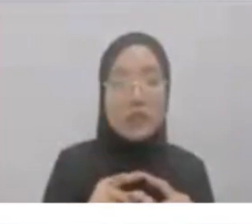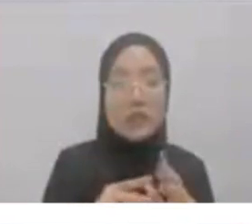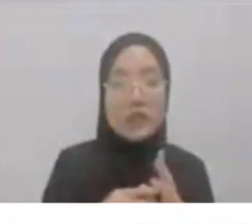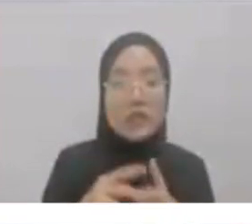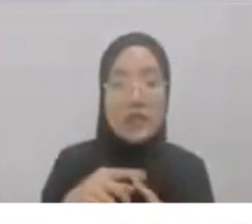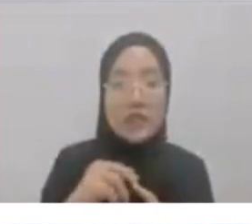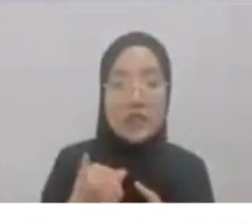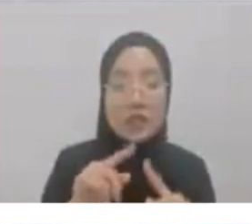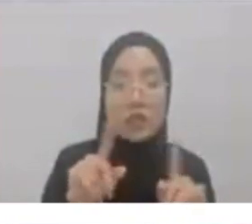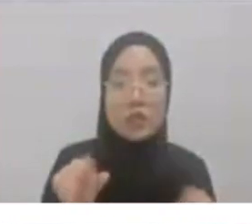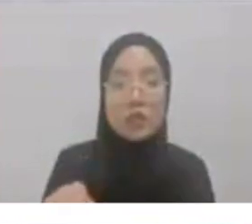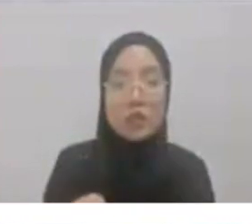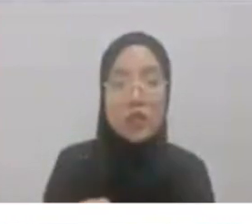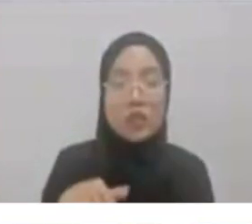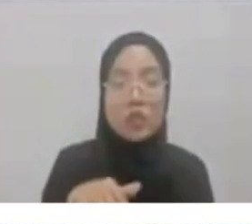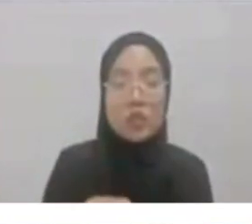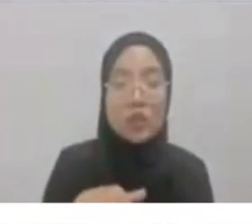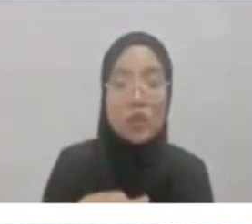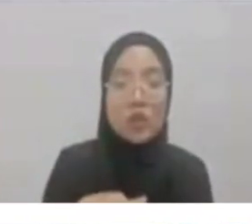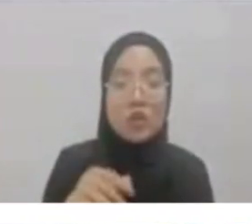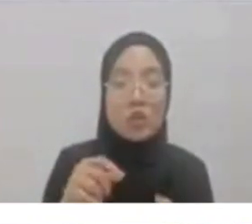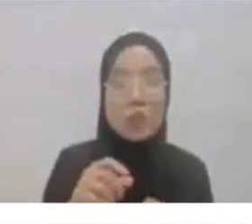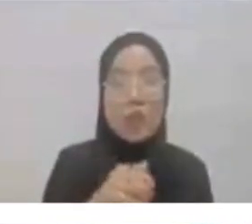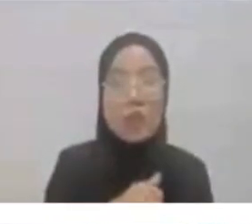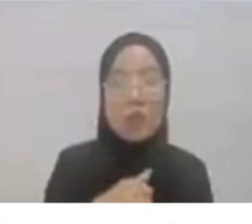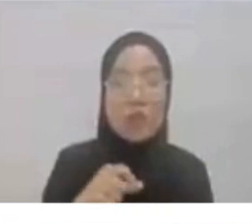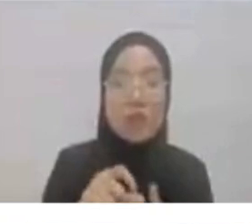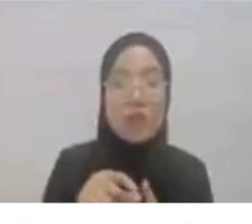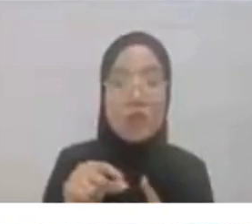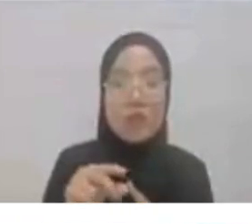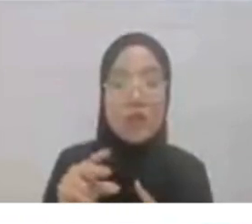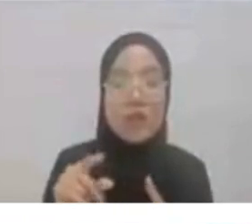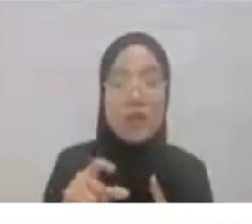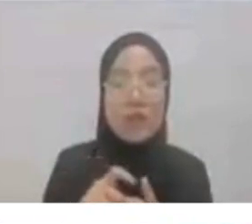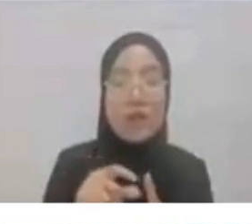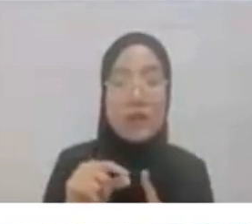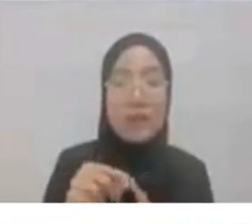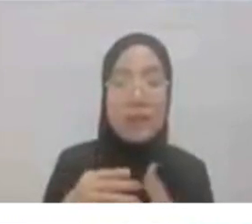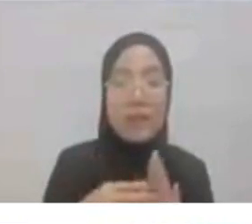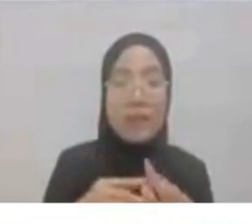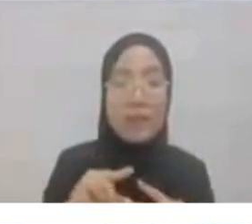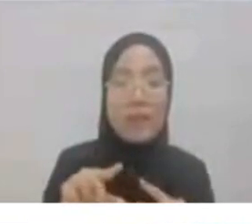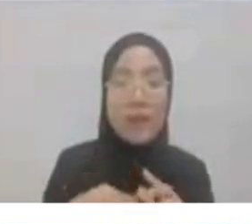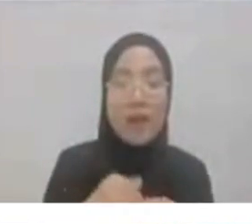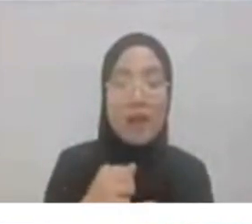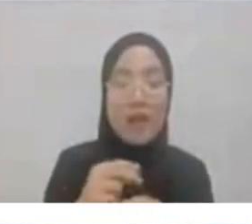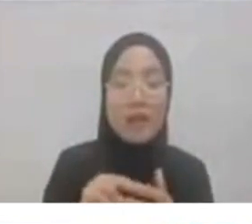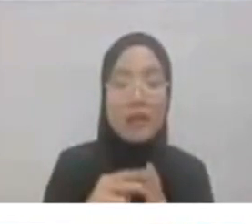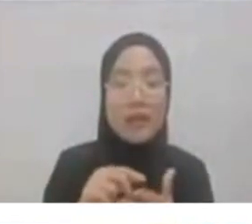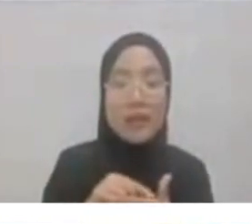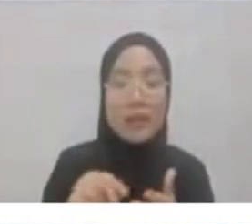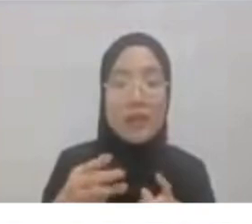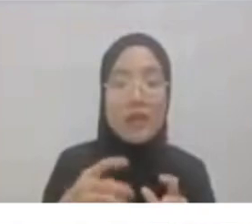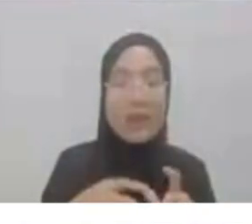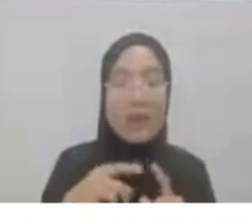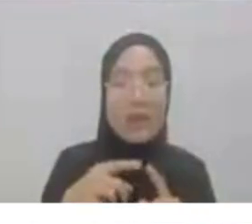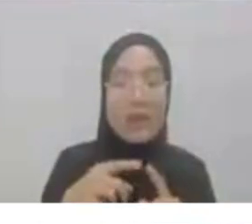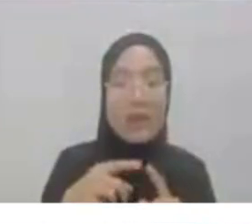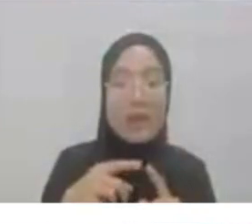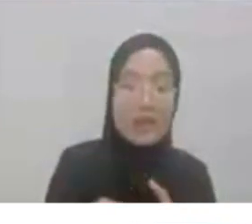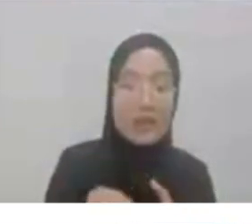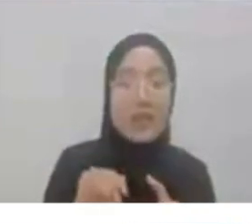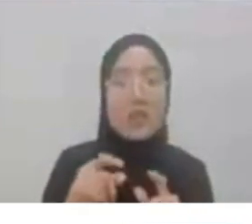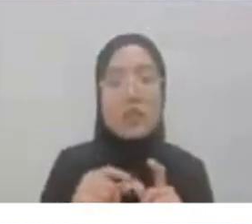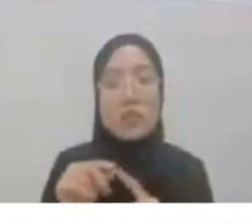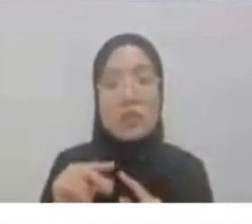Surat Suara untuk pemilihan anggota DPRD Kabupaten Pemalang artinya ketiga pemilih atas nama Esti Pujianti suprato dan Heni Jayanti tetap memperoleh